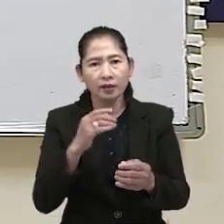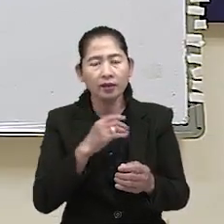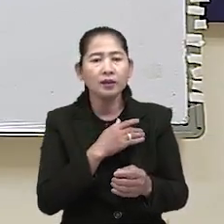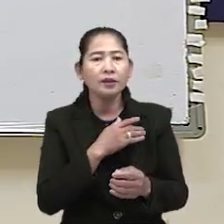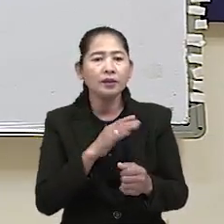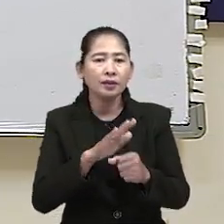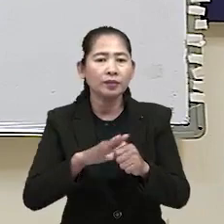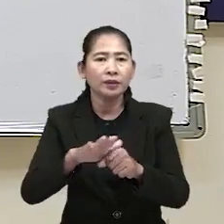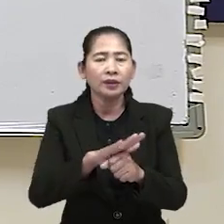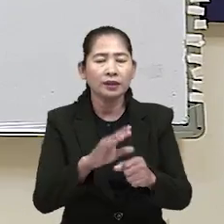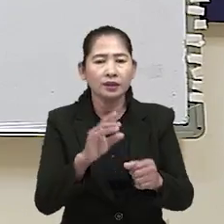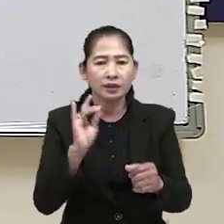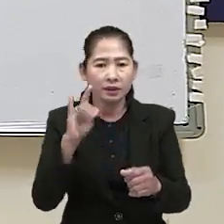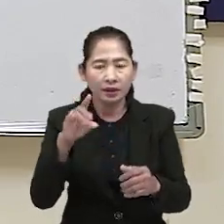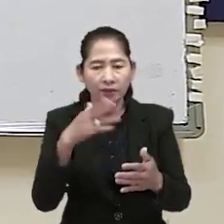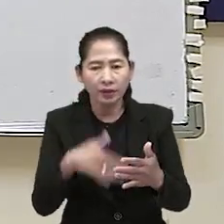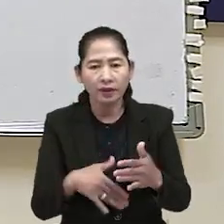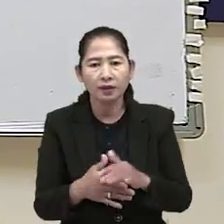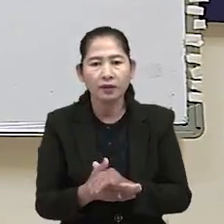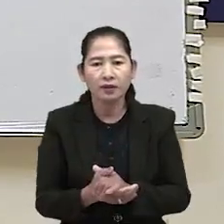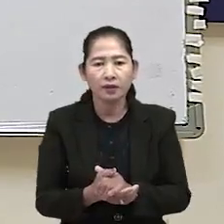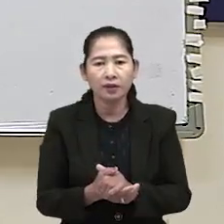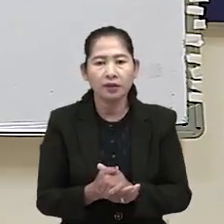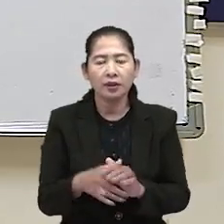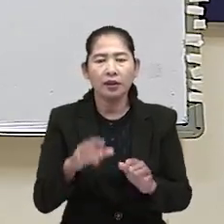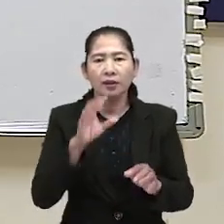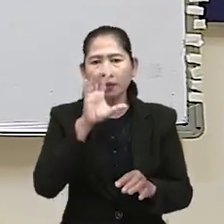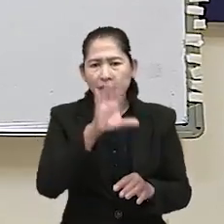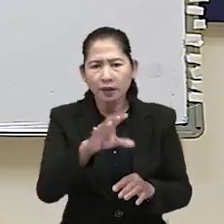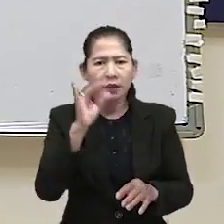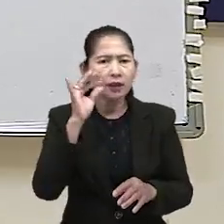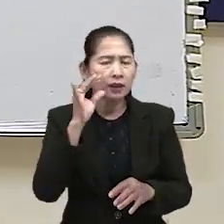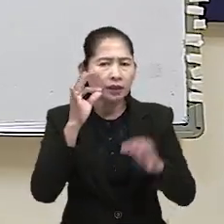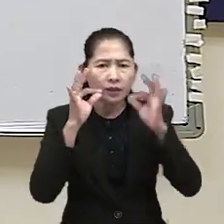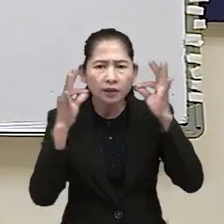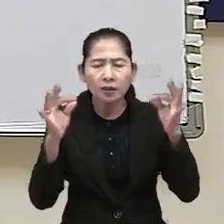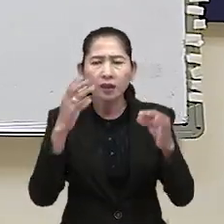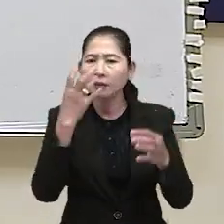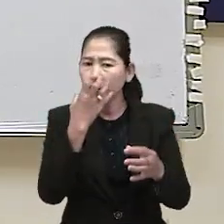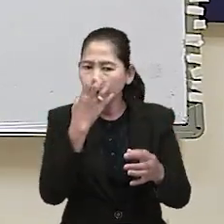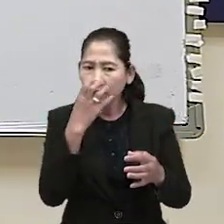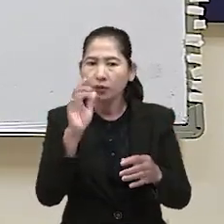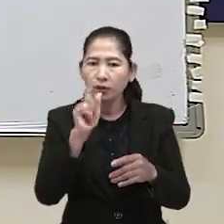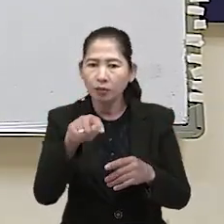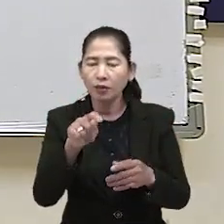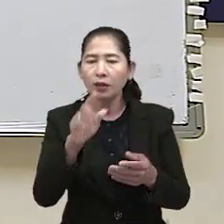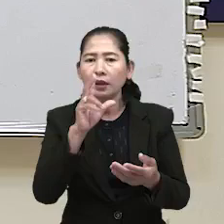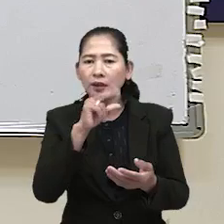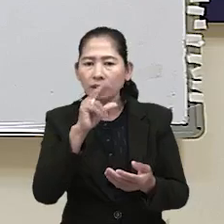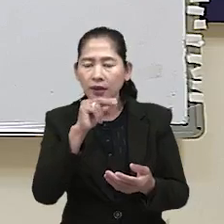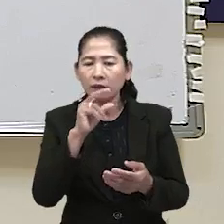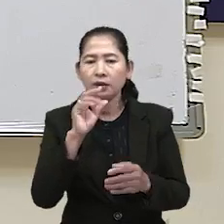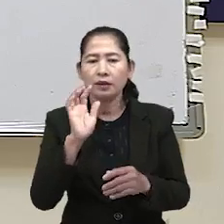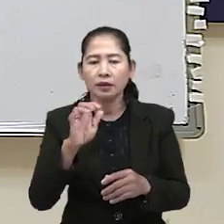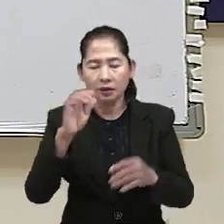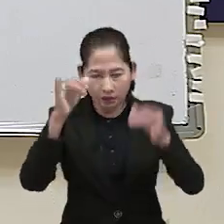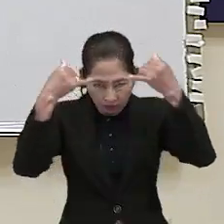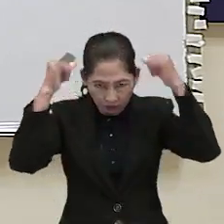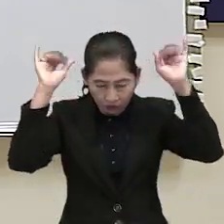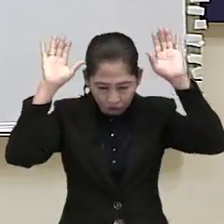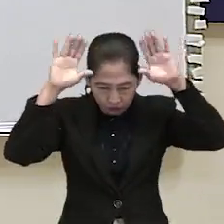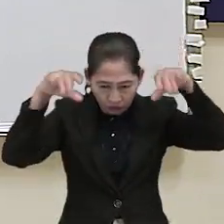Sát ai con chấm cứ miên ai thà miên chai, miên chai ma, miên chai rục. មកវ៉ាន់ទីណាកូនណាចាគោក